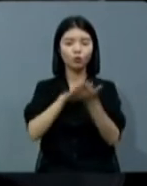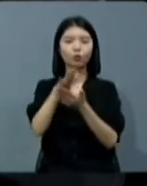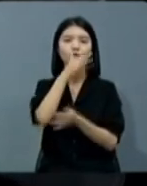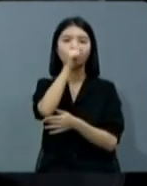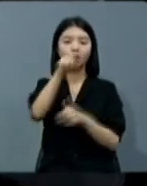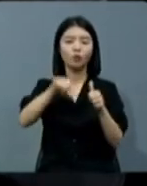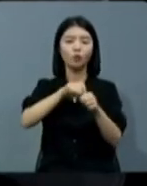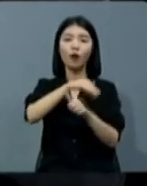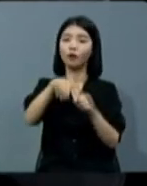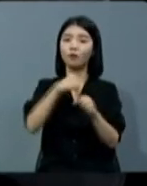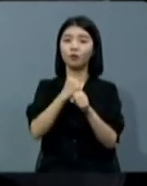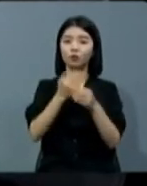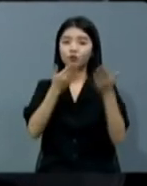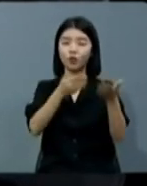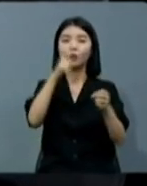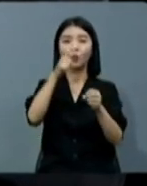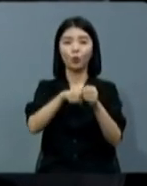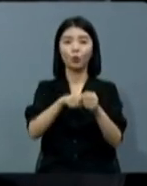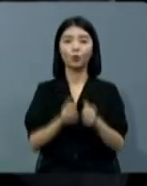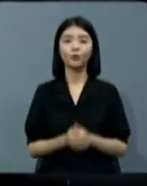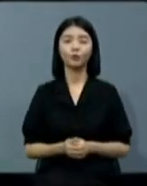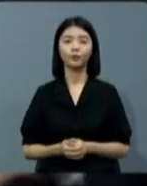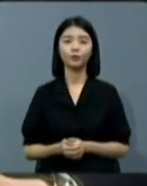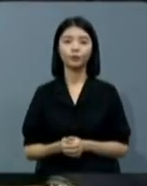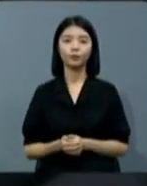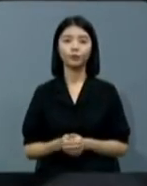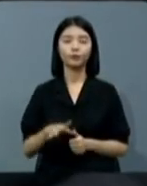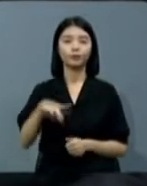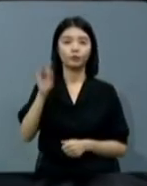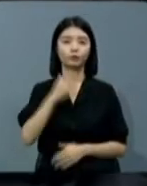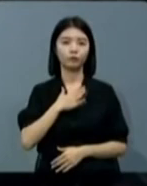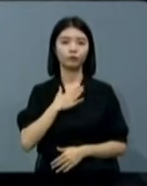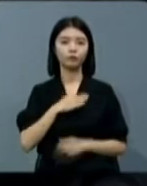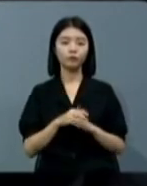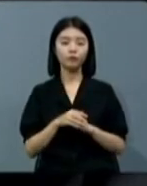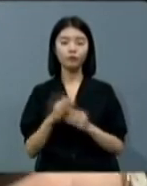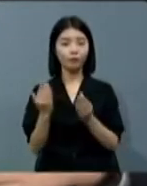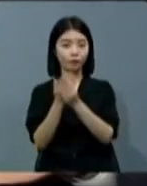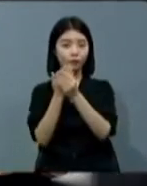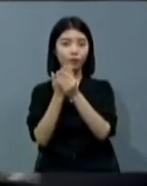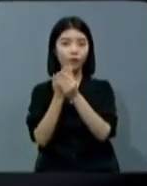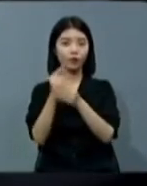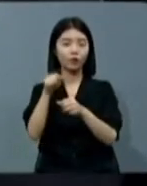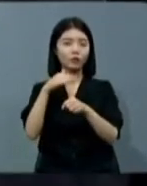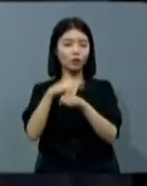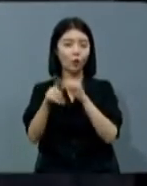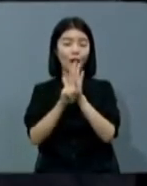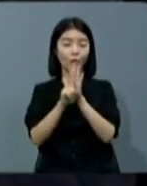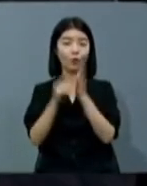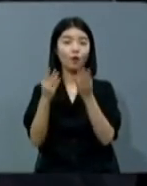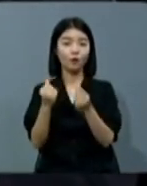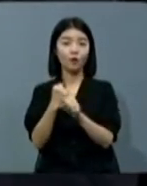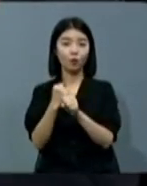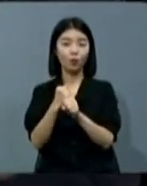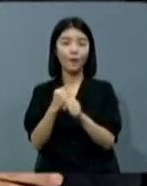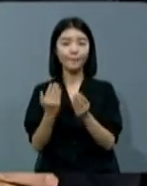그런 환경을 네. 만들어 주자는 그런 취지입니다. 알겠습니다. 예. 일단은 개발은 이제 그렇게 발표를 하셨고 네.